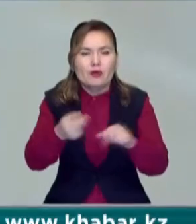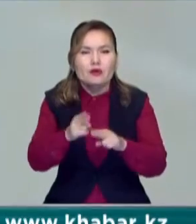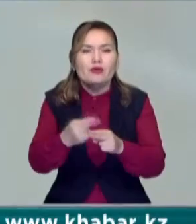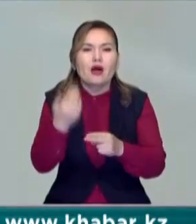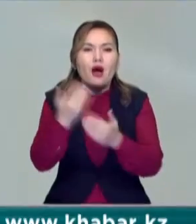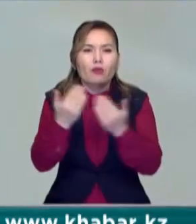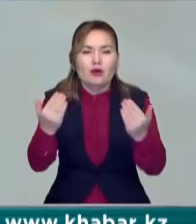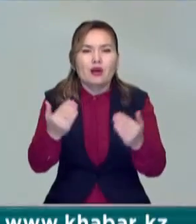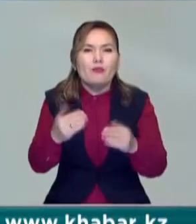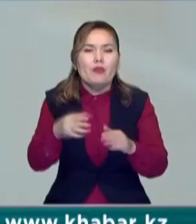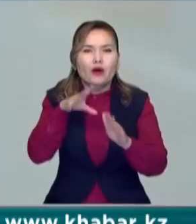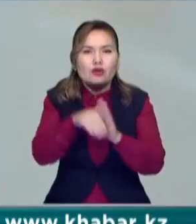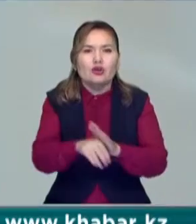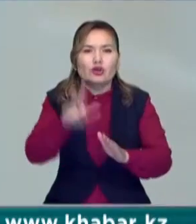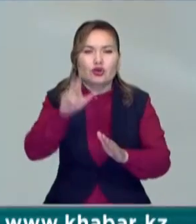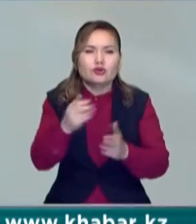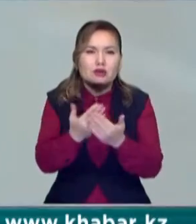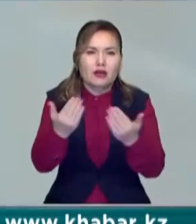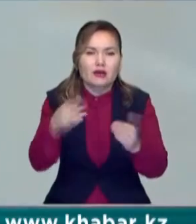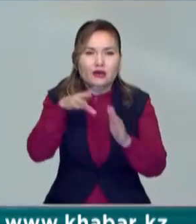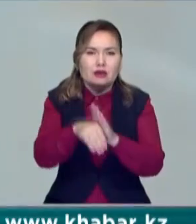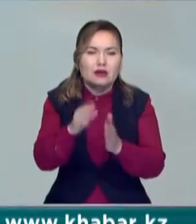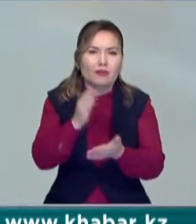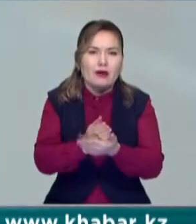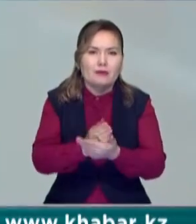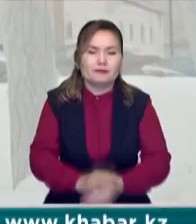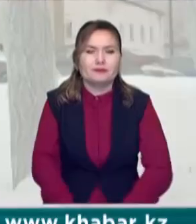мұражай қорында 300-ге тарта жәдігер бар.